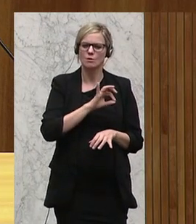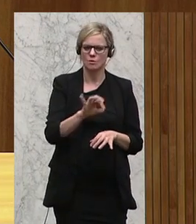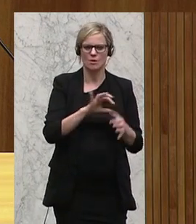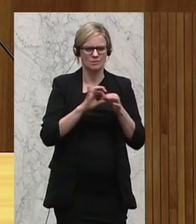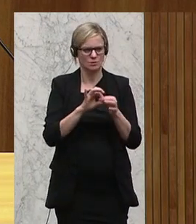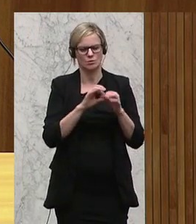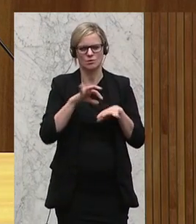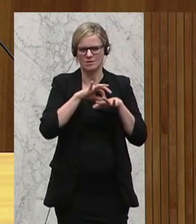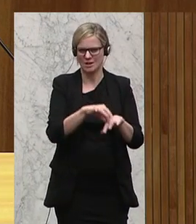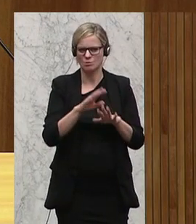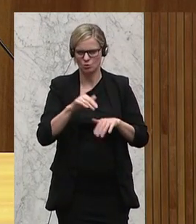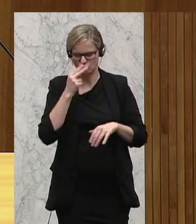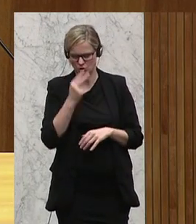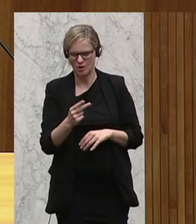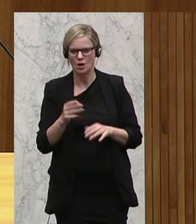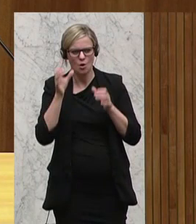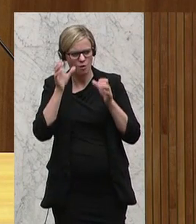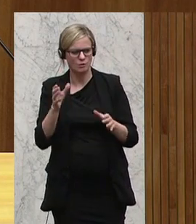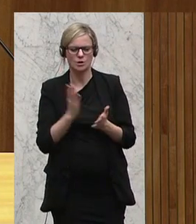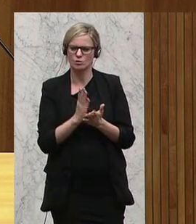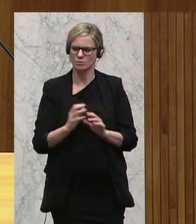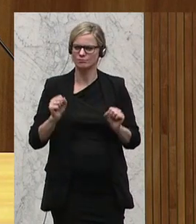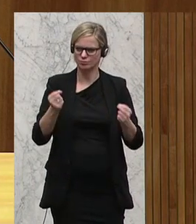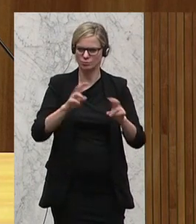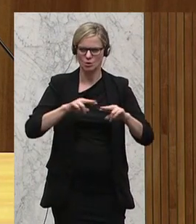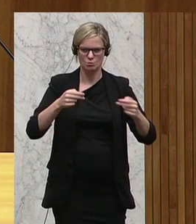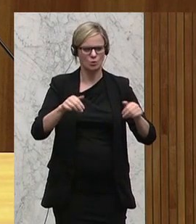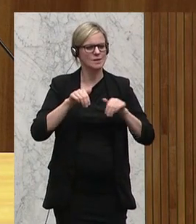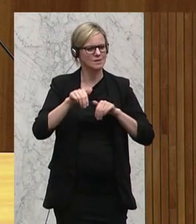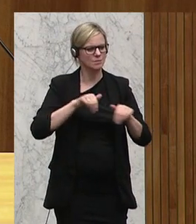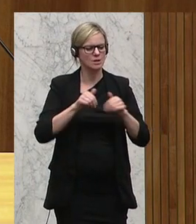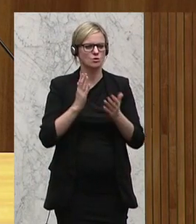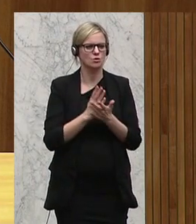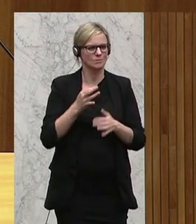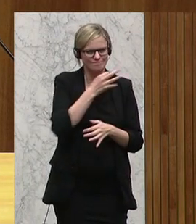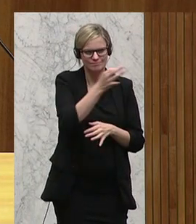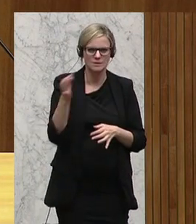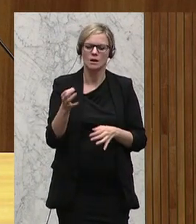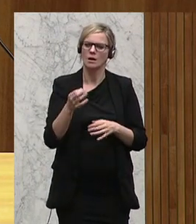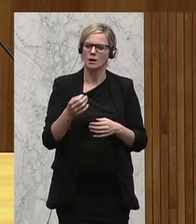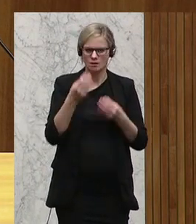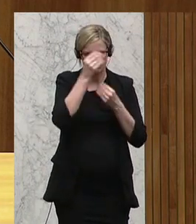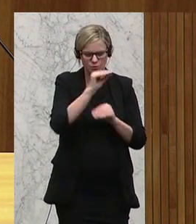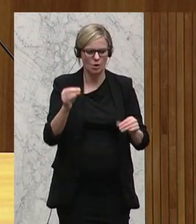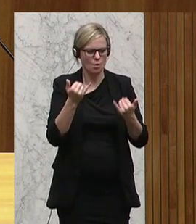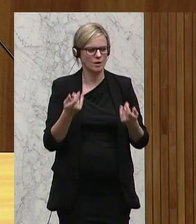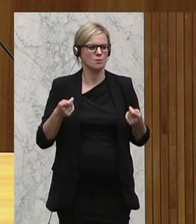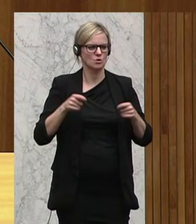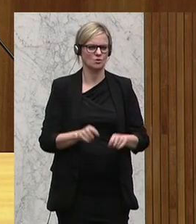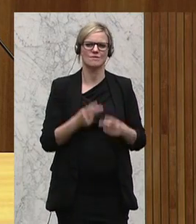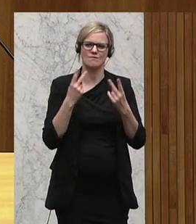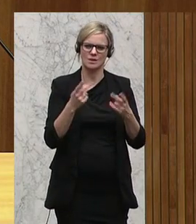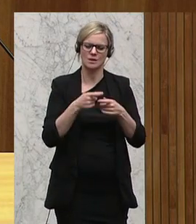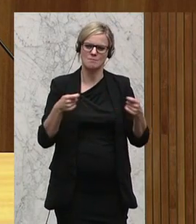umschrieben und das wird, die ÖVP wird sich dafür einsetzen. Der Bundesminister hat eine Enquete angekündigt. Mit dem heutigen Beschluss setzen wir erstmals